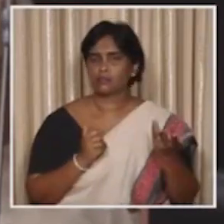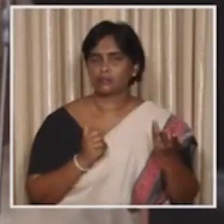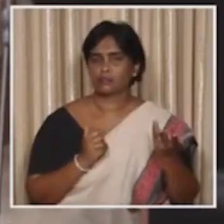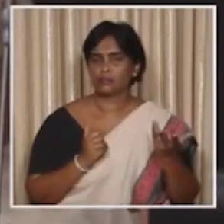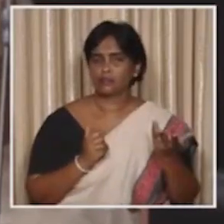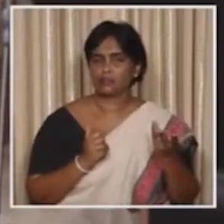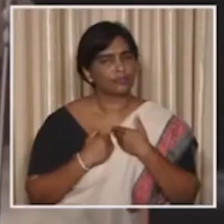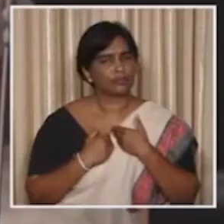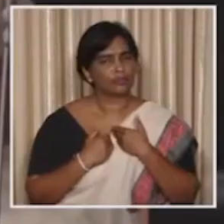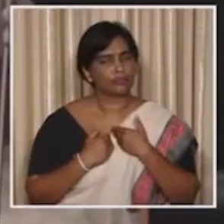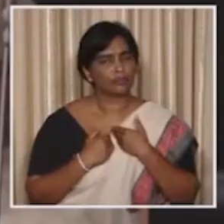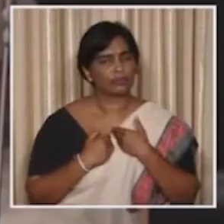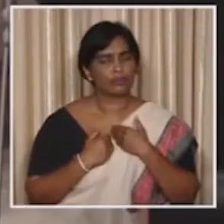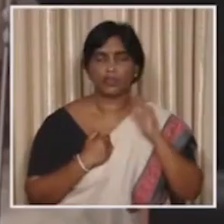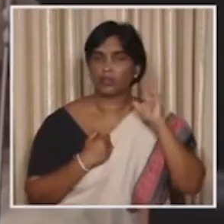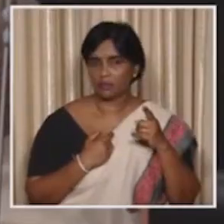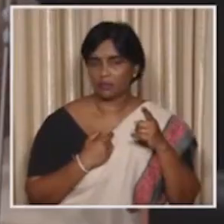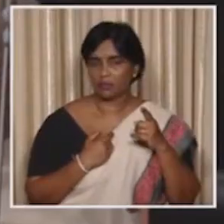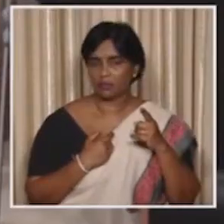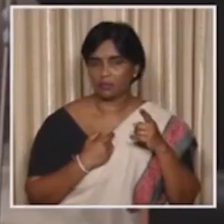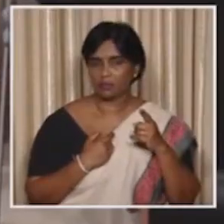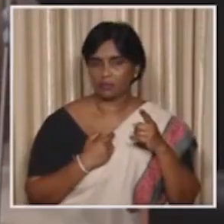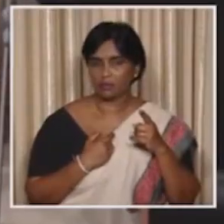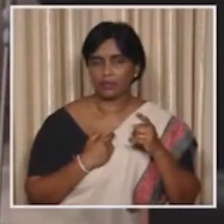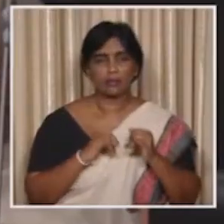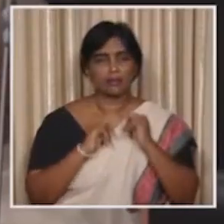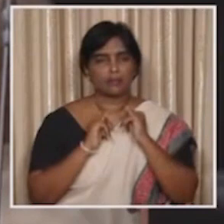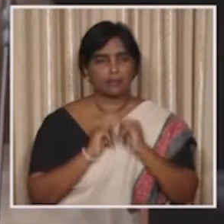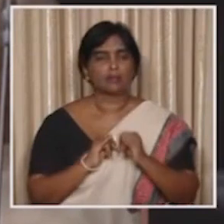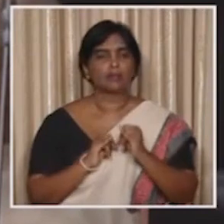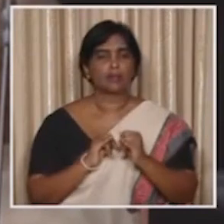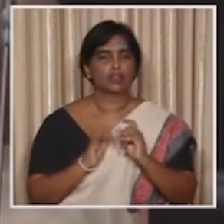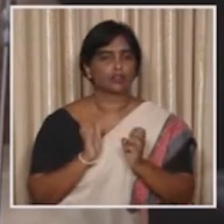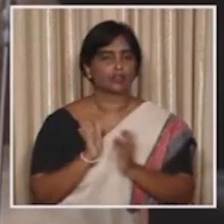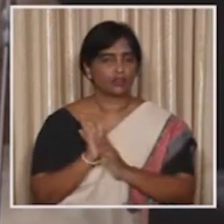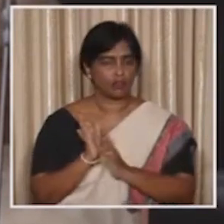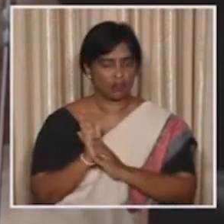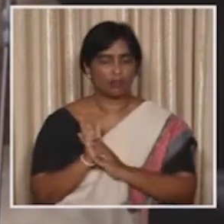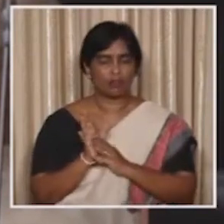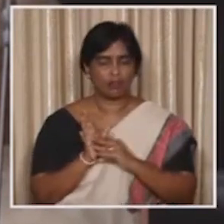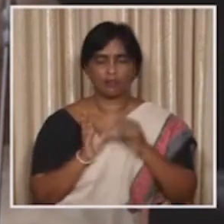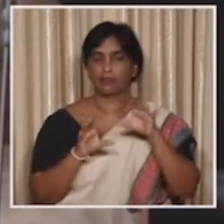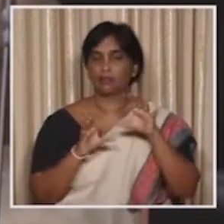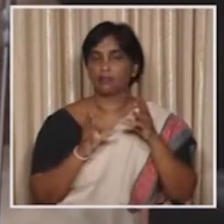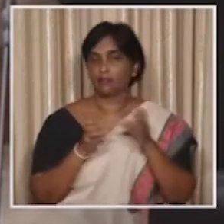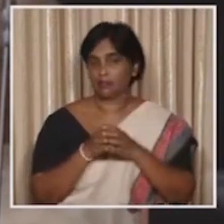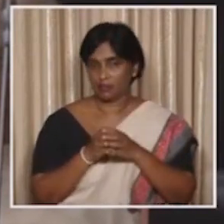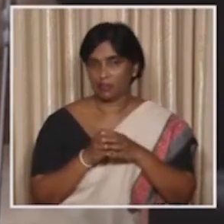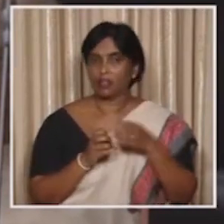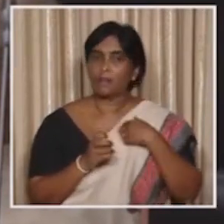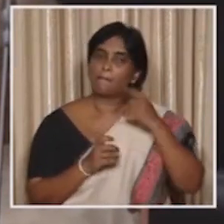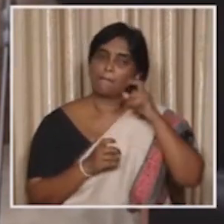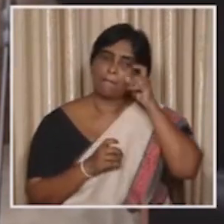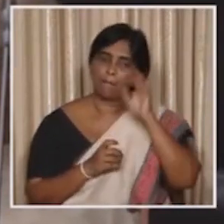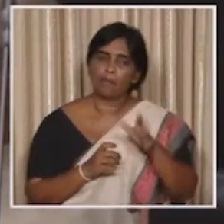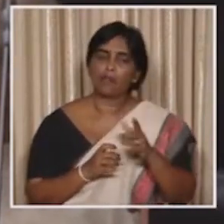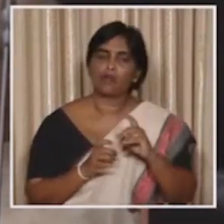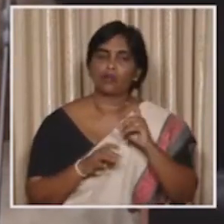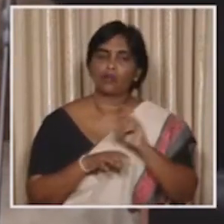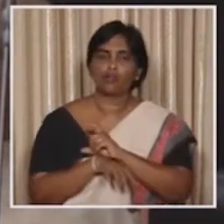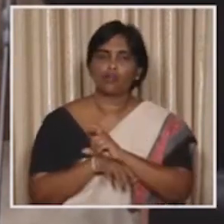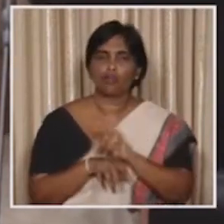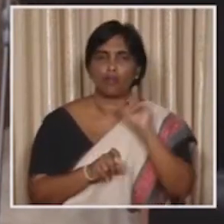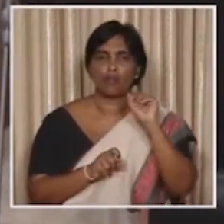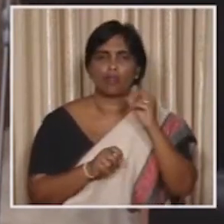තියෙන්නේ? අපි විශේෂයෙන්ම දූෂණ විරෝධී කොමිෂන් පනත පත් කරා. මම බලාගෙන ඉන්නවා මට කොමසාරිකේ